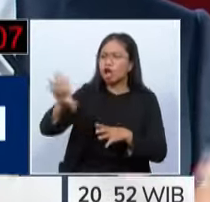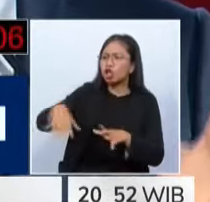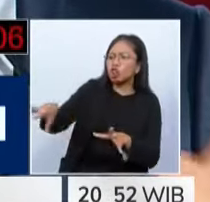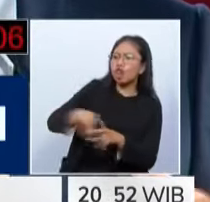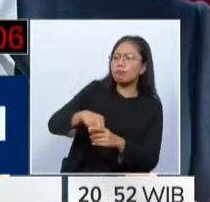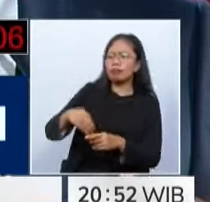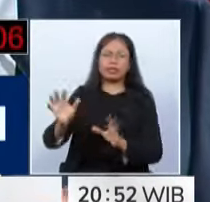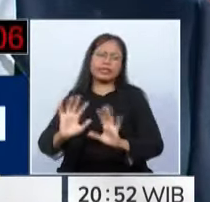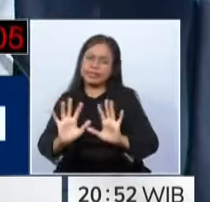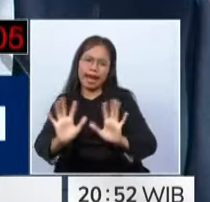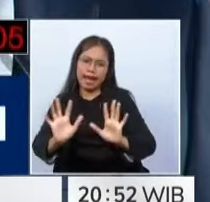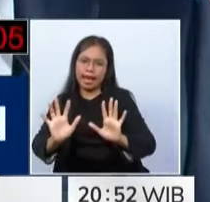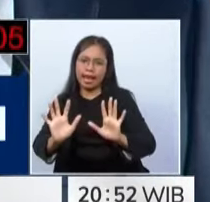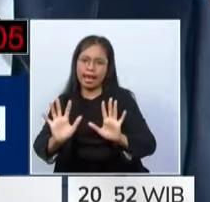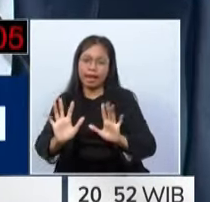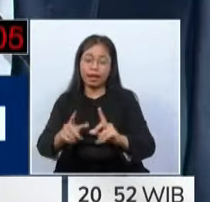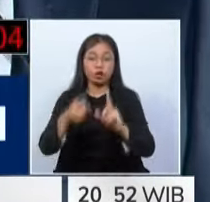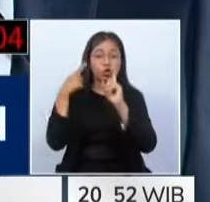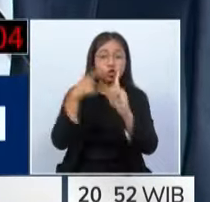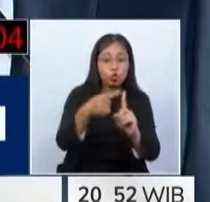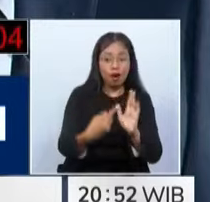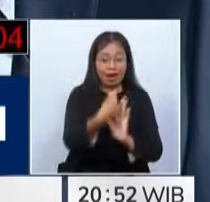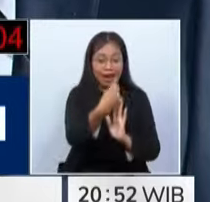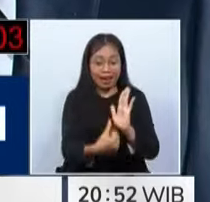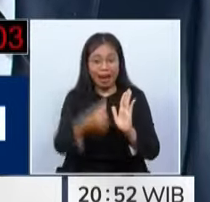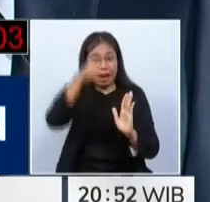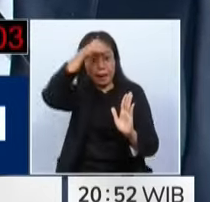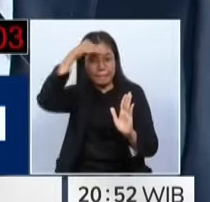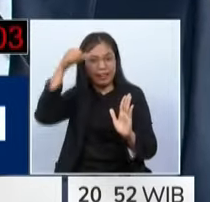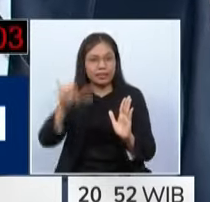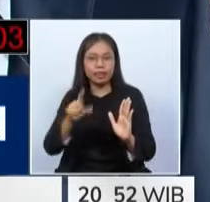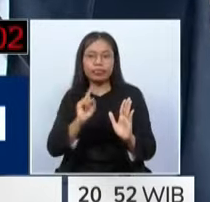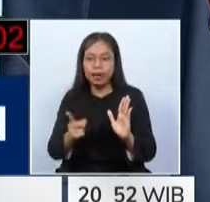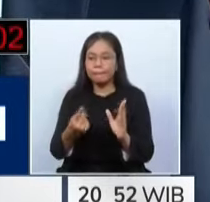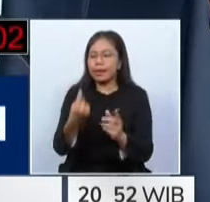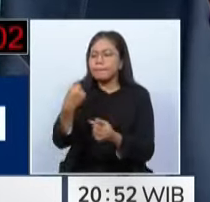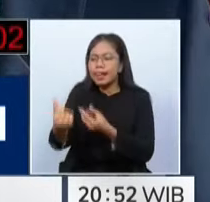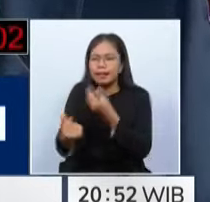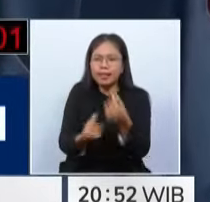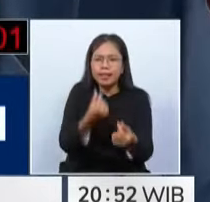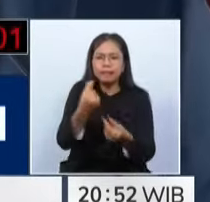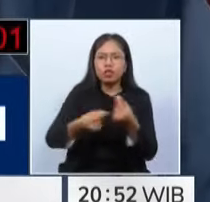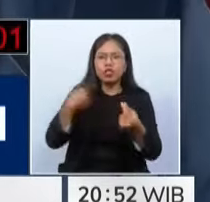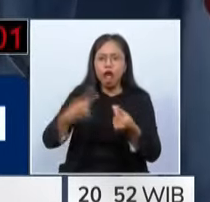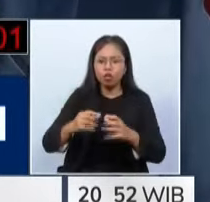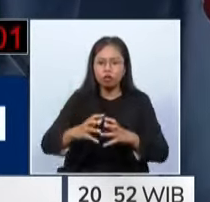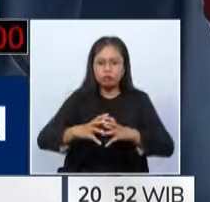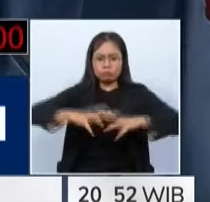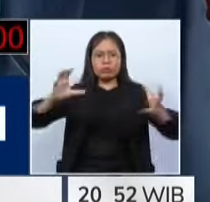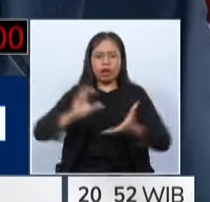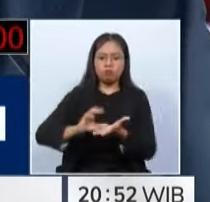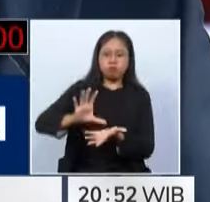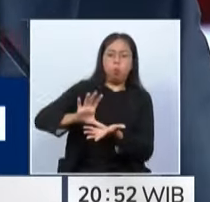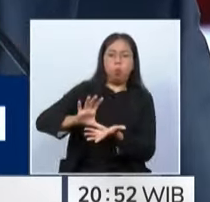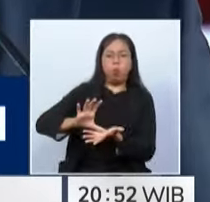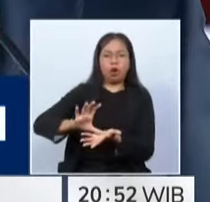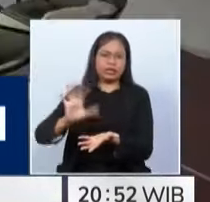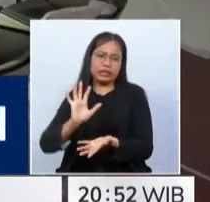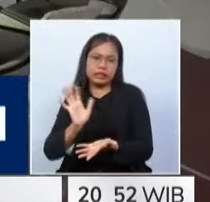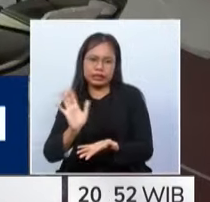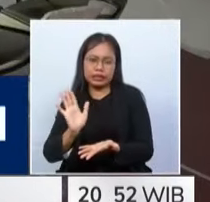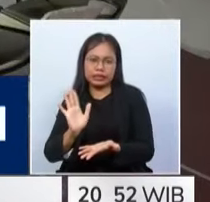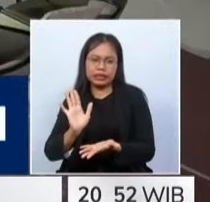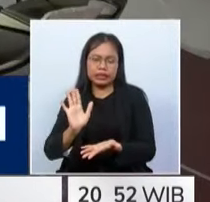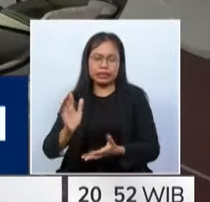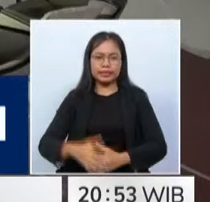saja anggarannya efisien tapi tidak bocor di dalam belanja alut Sista Baik terima kasih Pak Anis waktunya